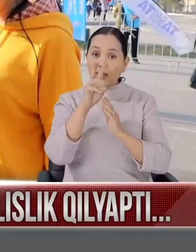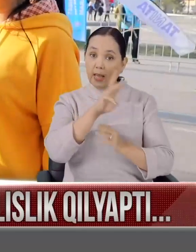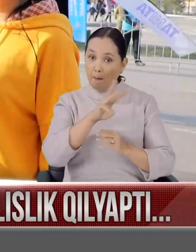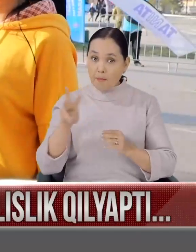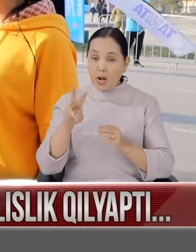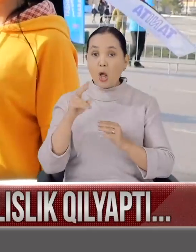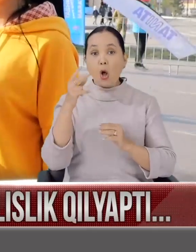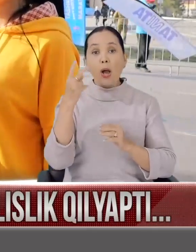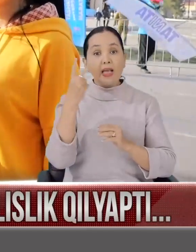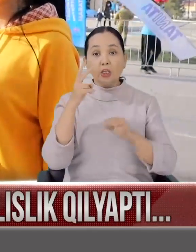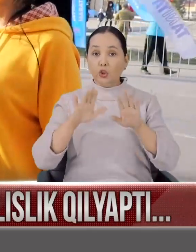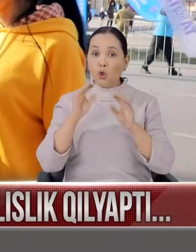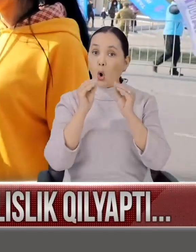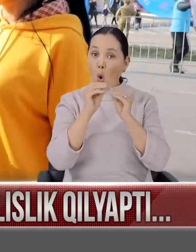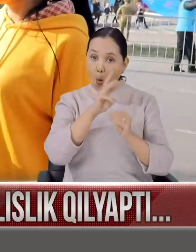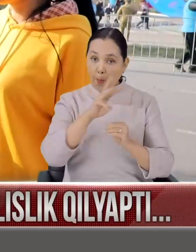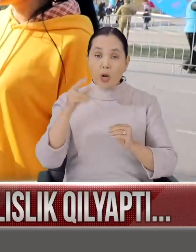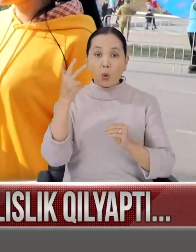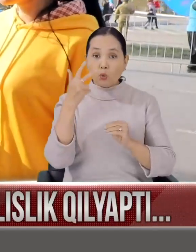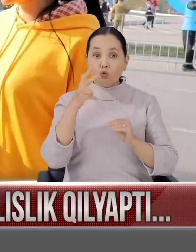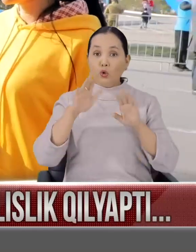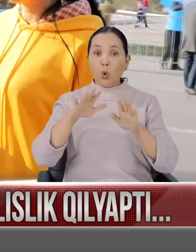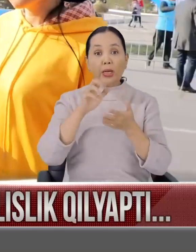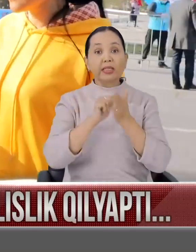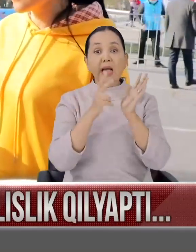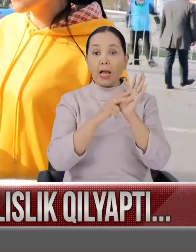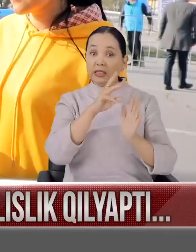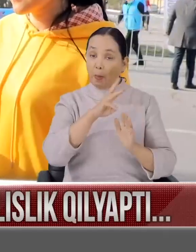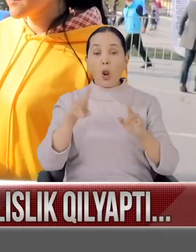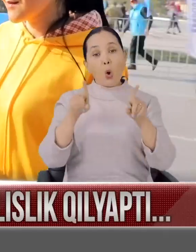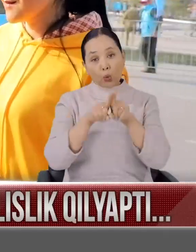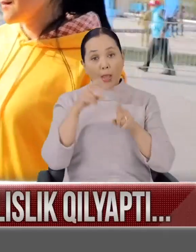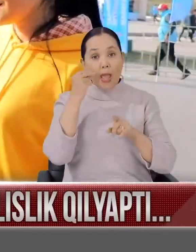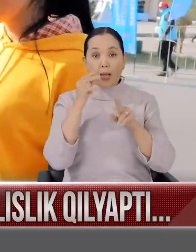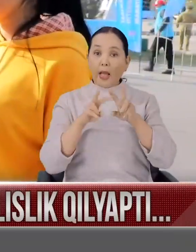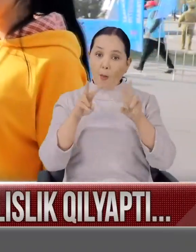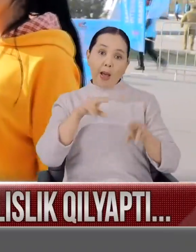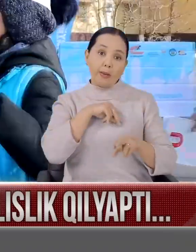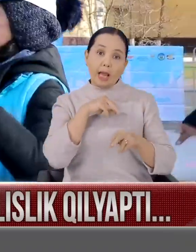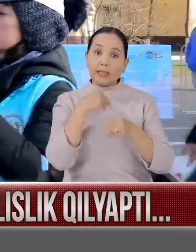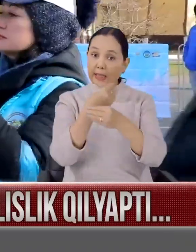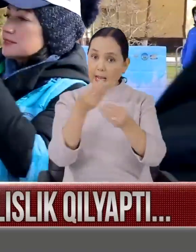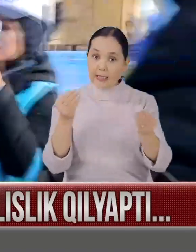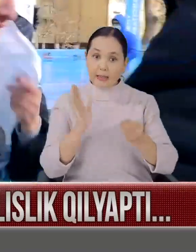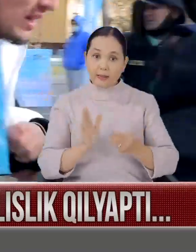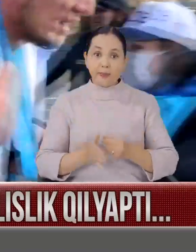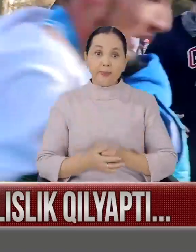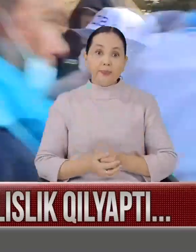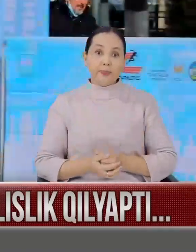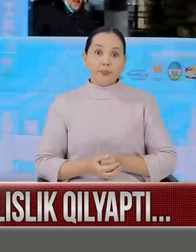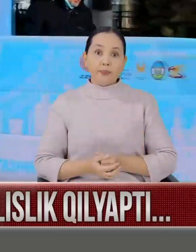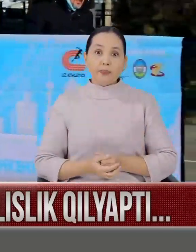so'm. Uchinchi, ikkinchi o'rin 10 million, uchinchi o'rin 8 million. Xuddi shunday erkaklar ham taqdirlanadi.